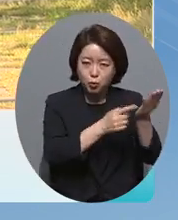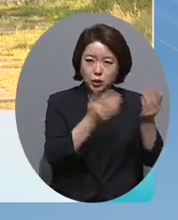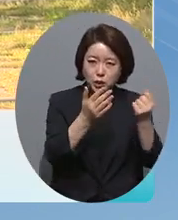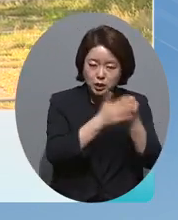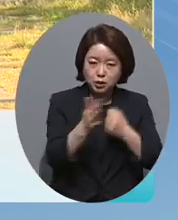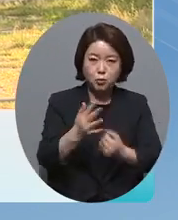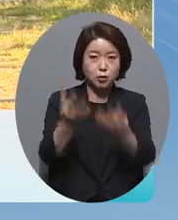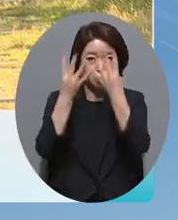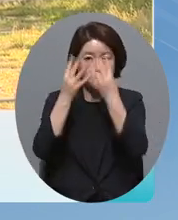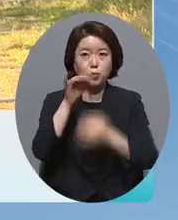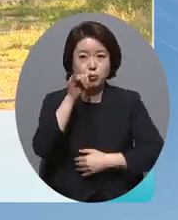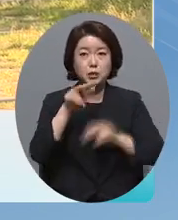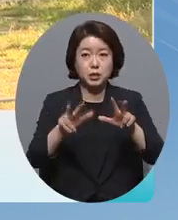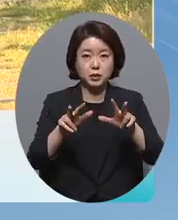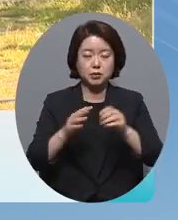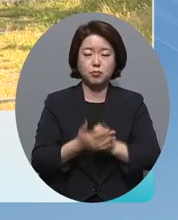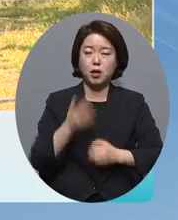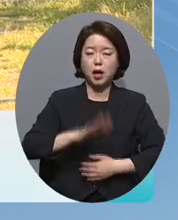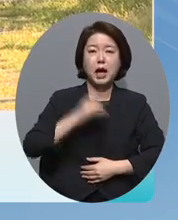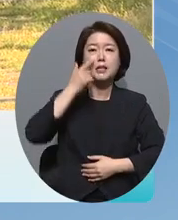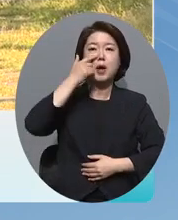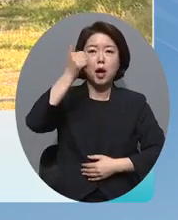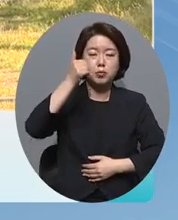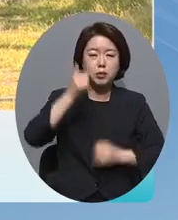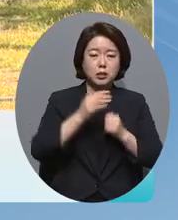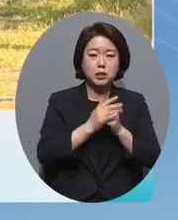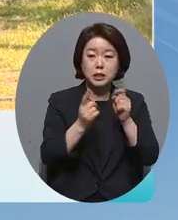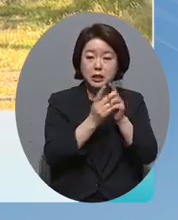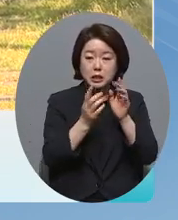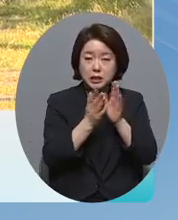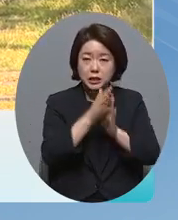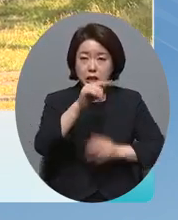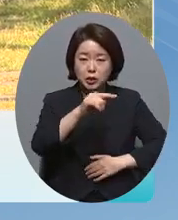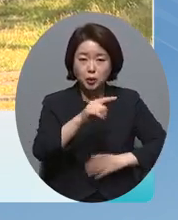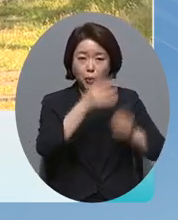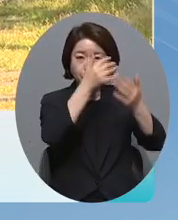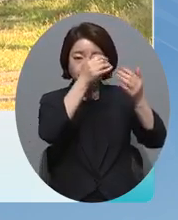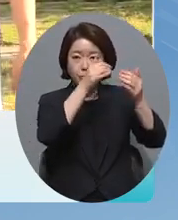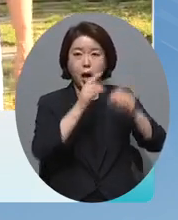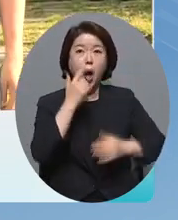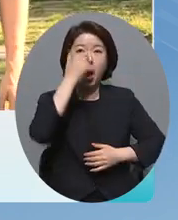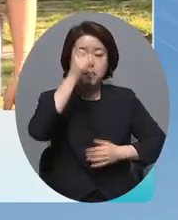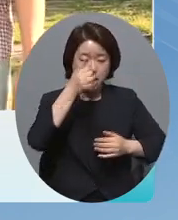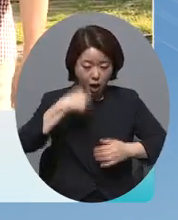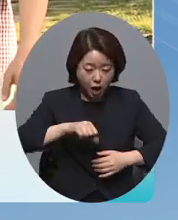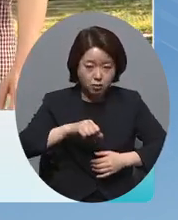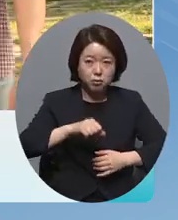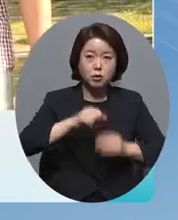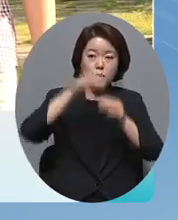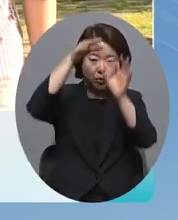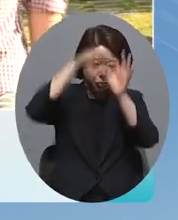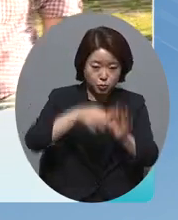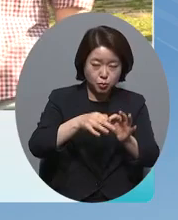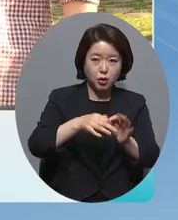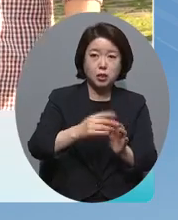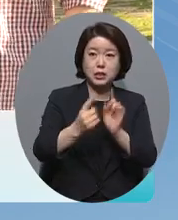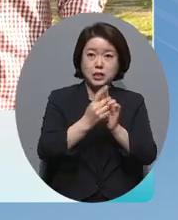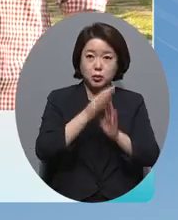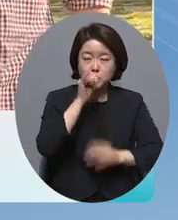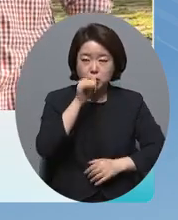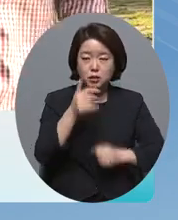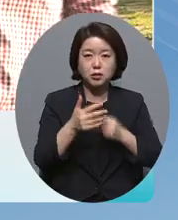거고 근데 부친 같은 경우는 직계혈족이기 때문에 뭐 아무리 예를 들어서 횡령했다라고 하는 부친의 주장이 사실이라